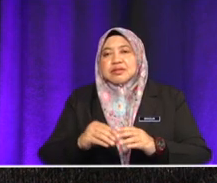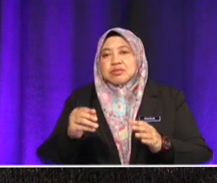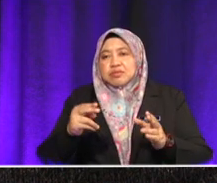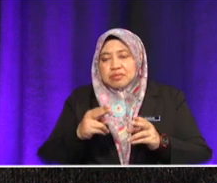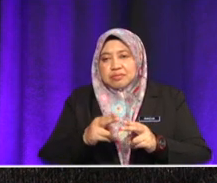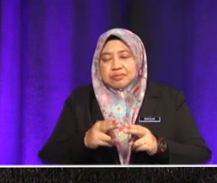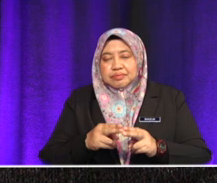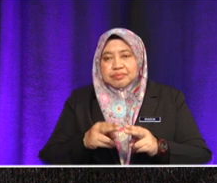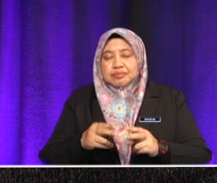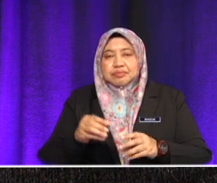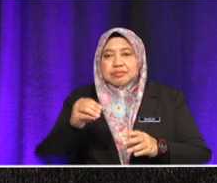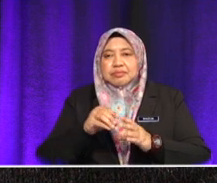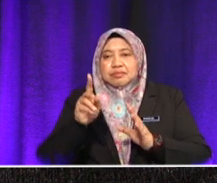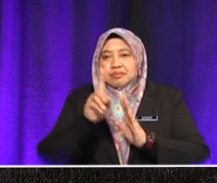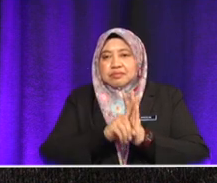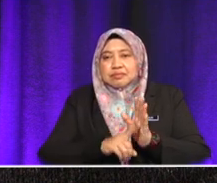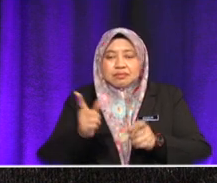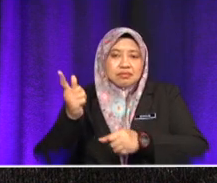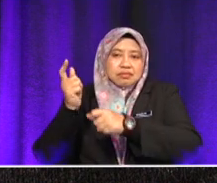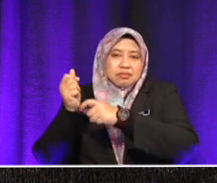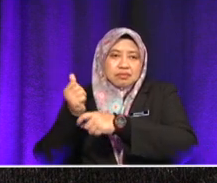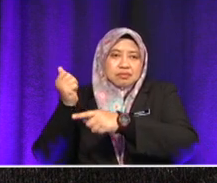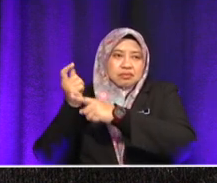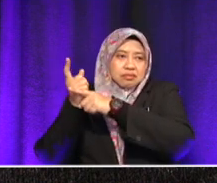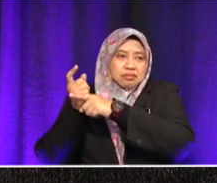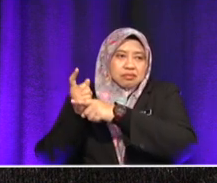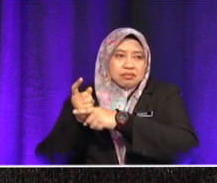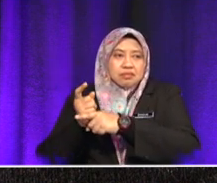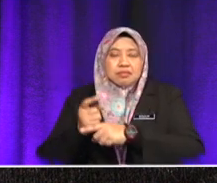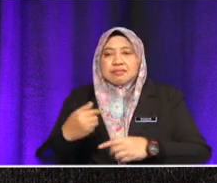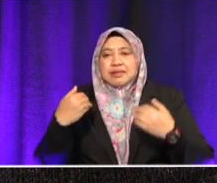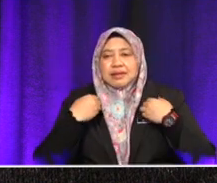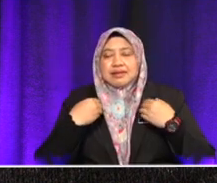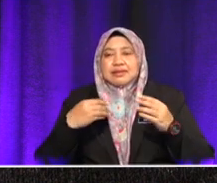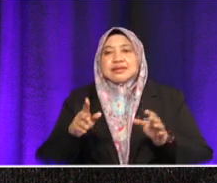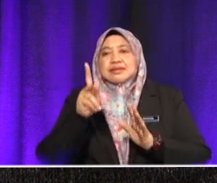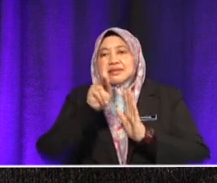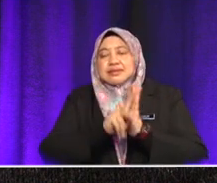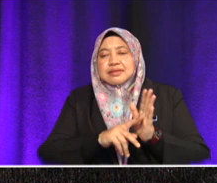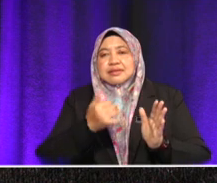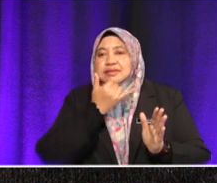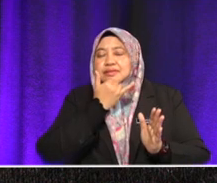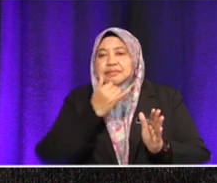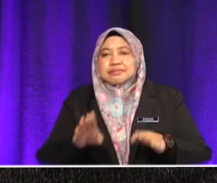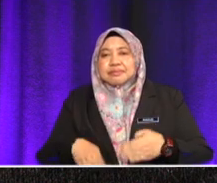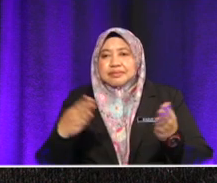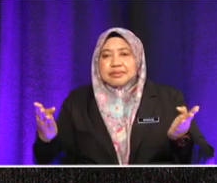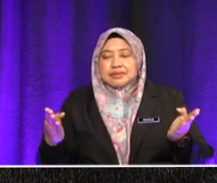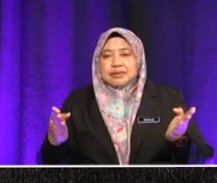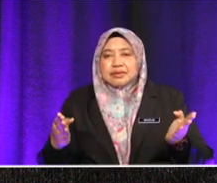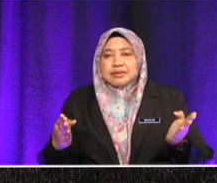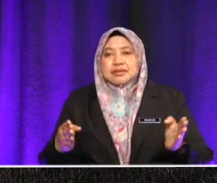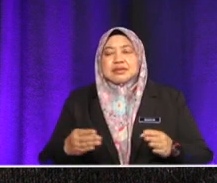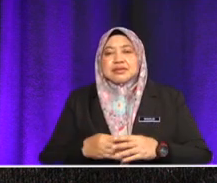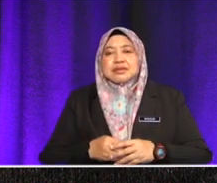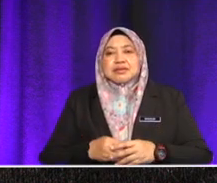dia dapat dorongan juga mungkin penggunaan imbuhan dekat sini dorongan yang mendalam